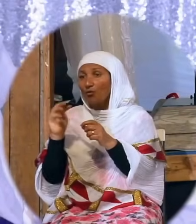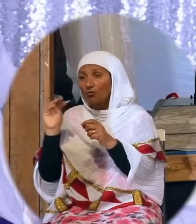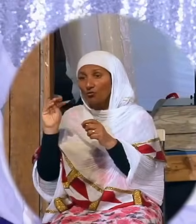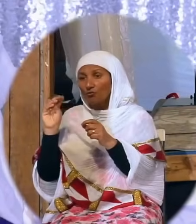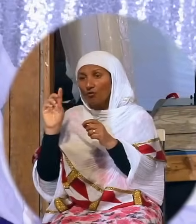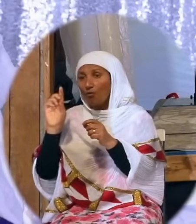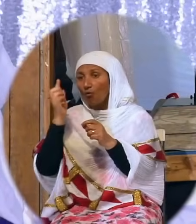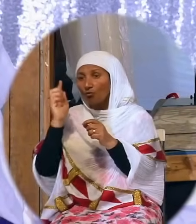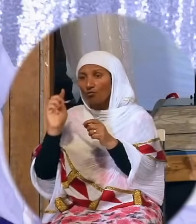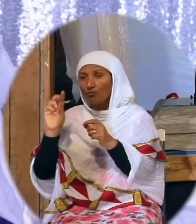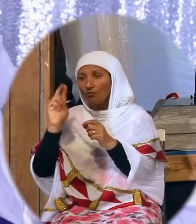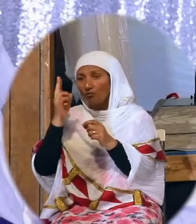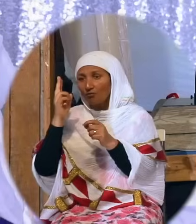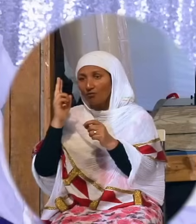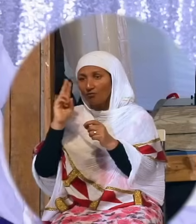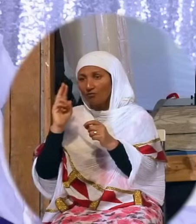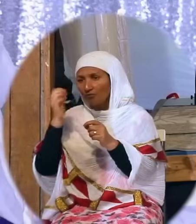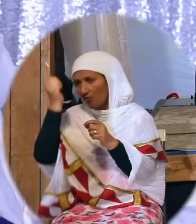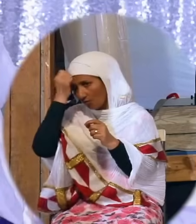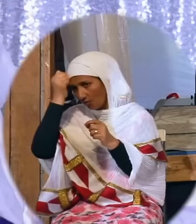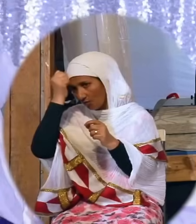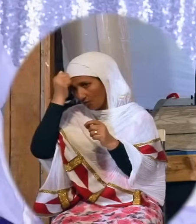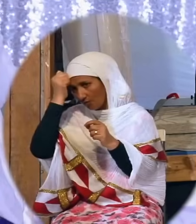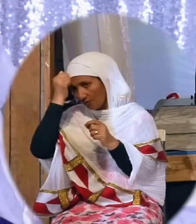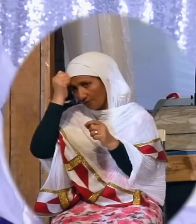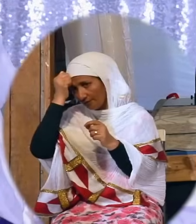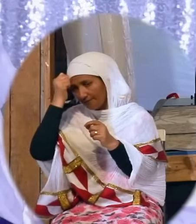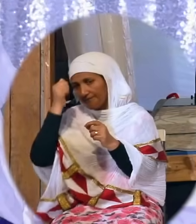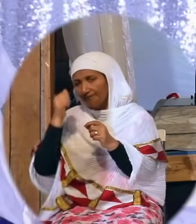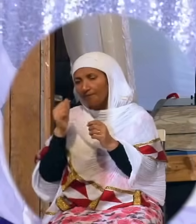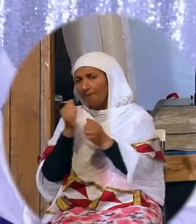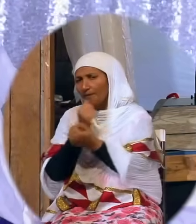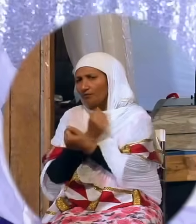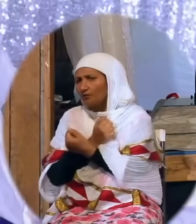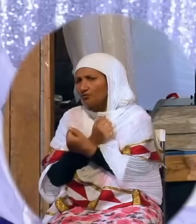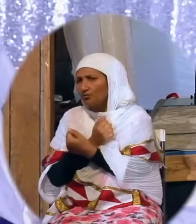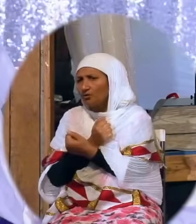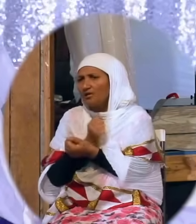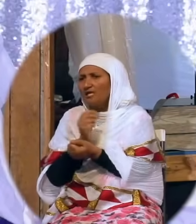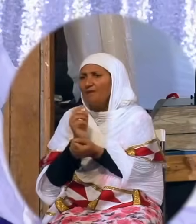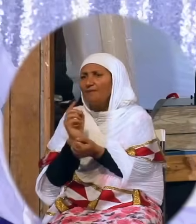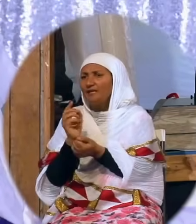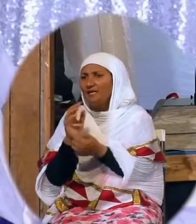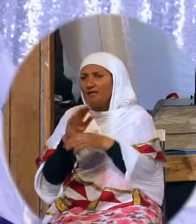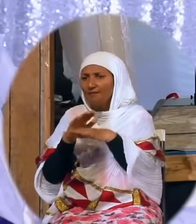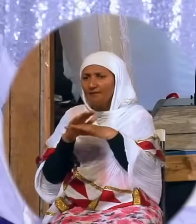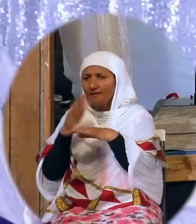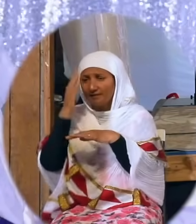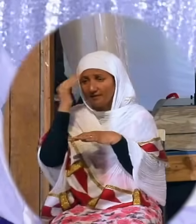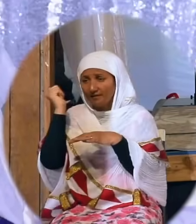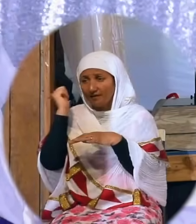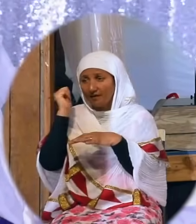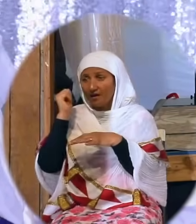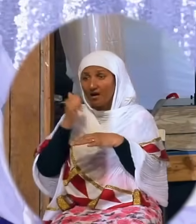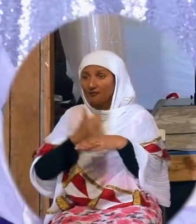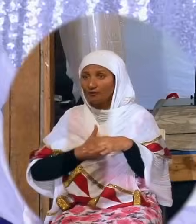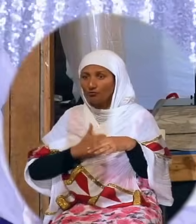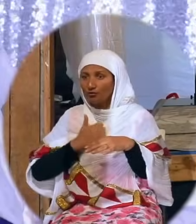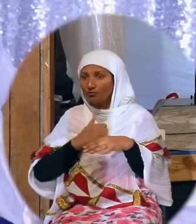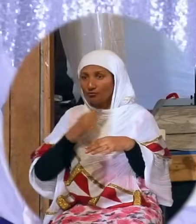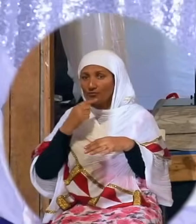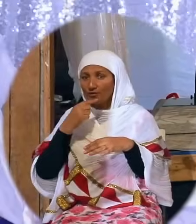መብታቸውን ታከብራችሁ ተወዷቸው አላችሁ ማለት ነው ከወደዳችሁ ለምን አታዝኑላቸው ብሎ ቀደም